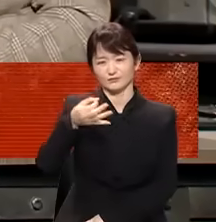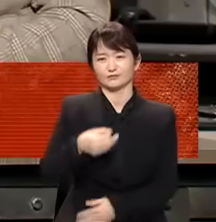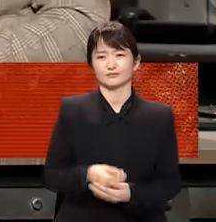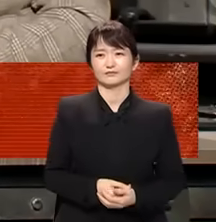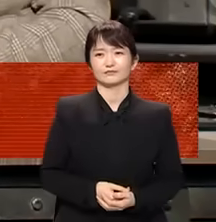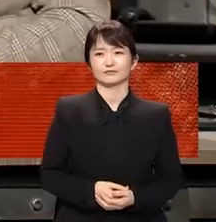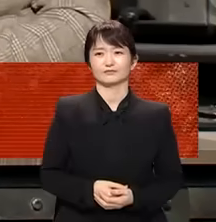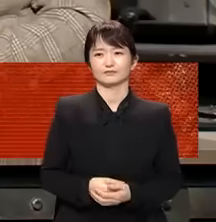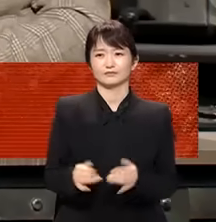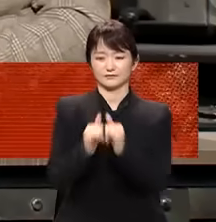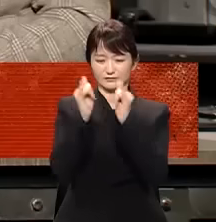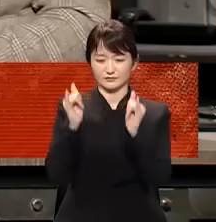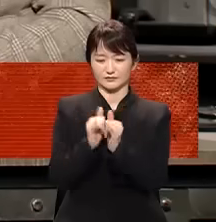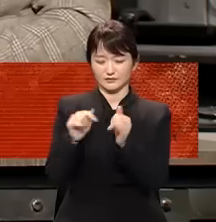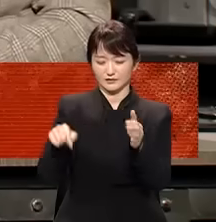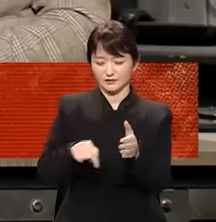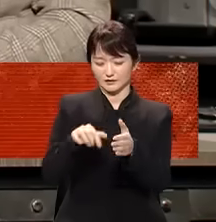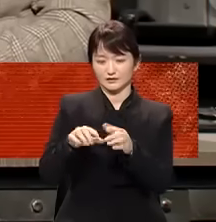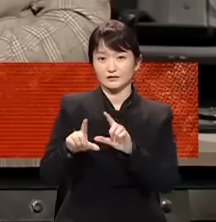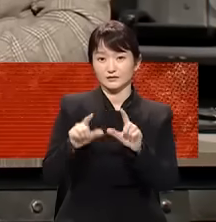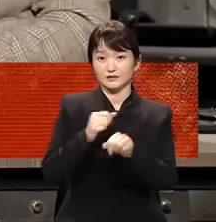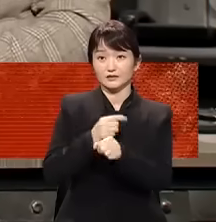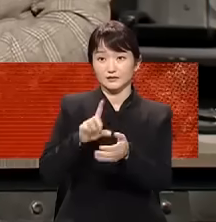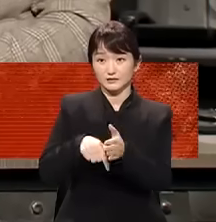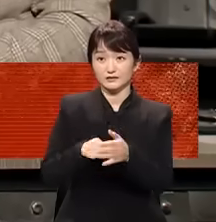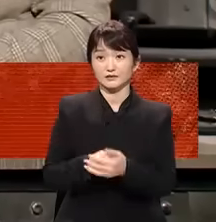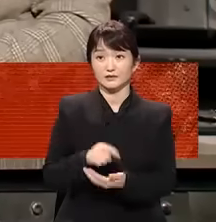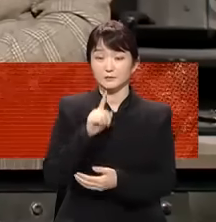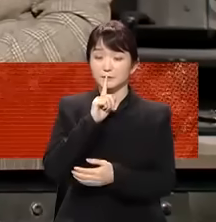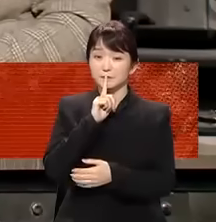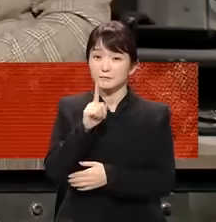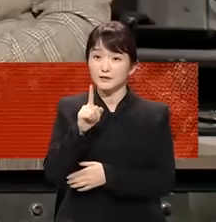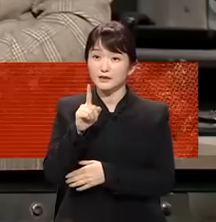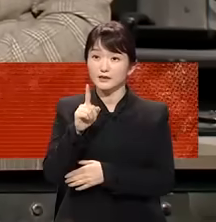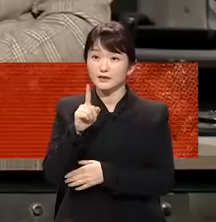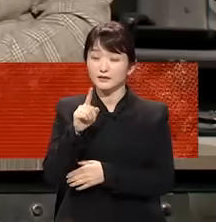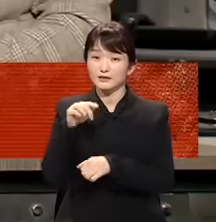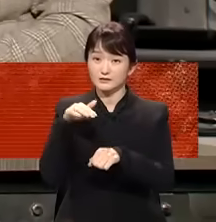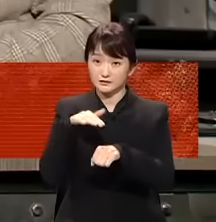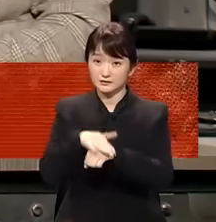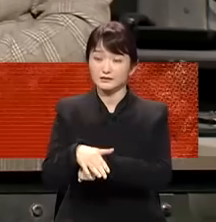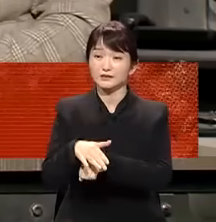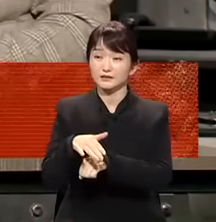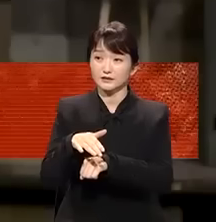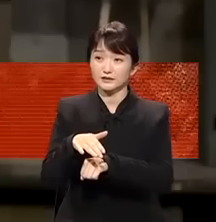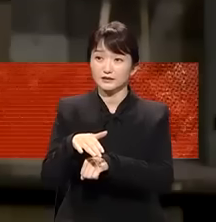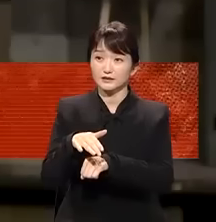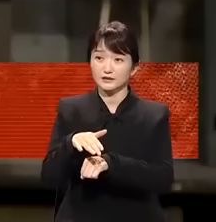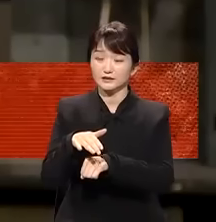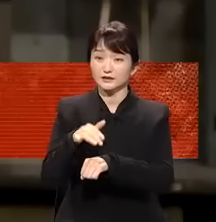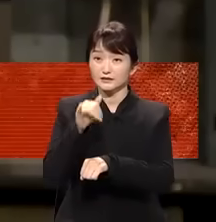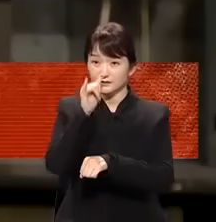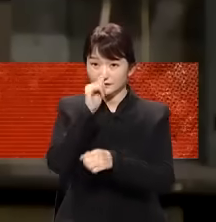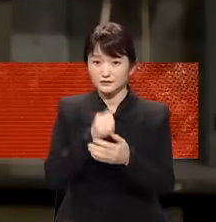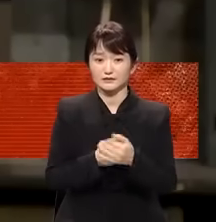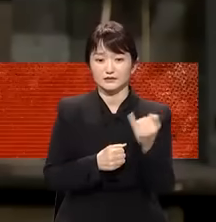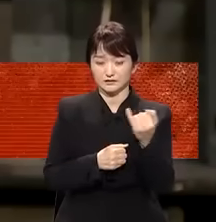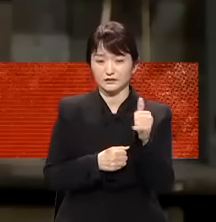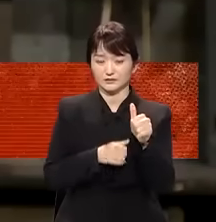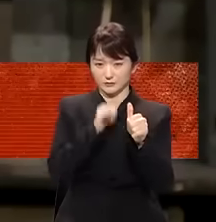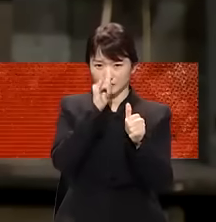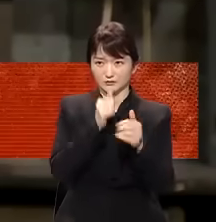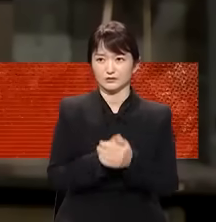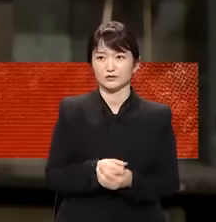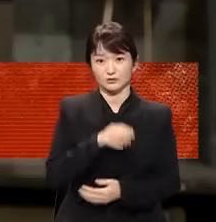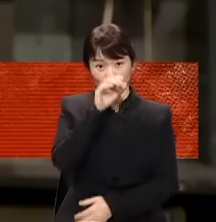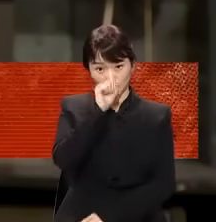사실 사회 생활하다 보면 이렇게 얘기 말투가 이런 스타일들이 있어요 여자고 남자고 좋게 표현하면